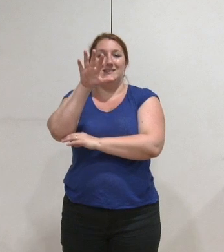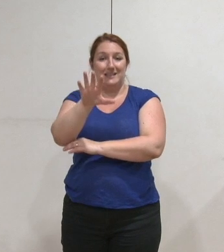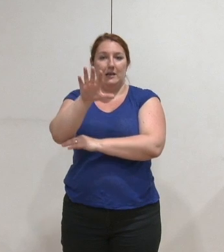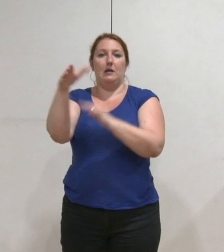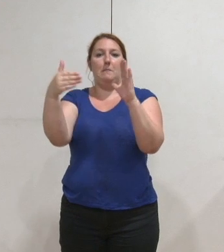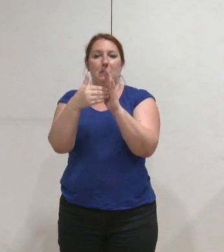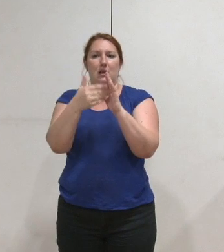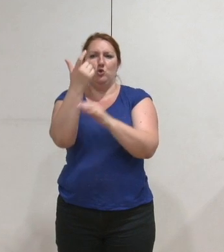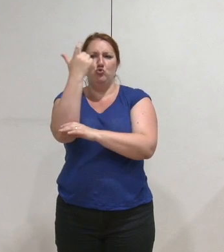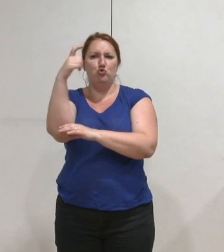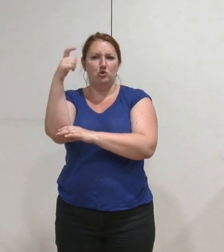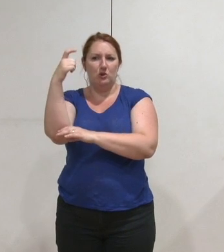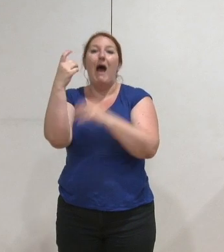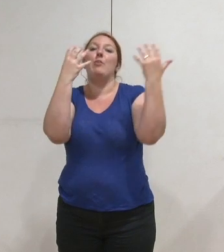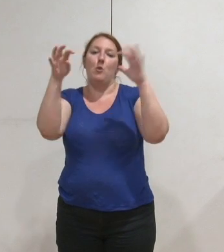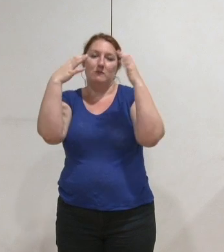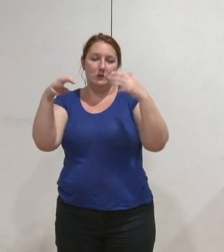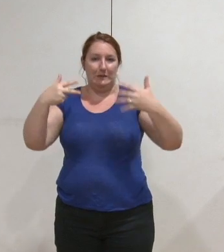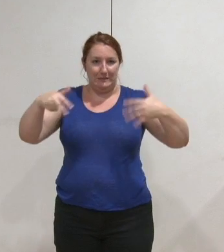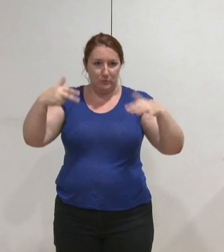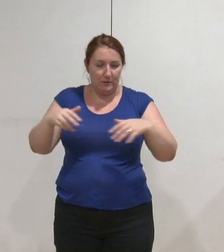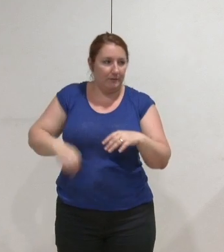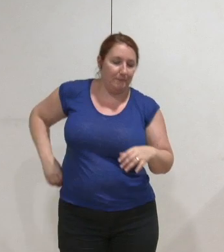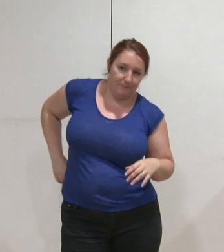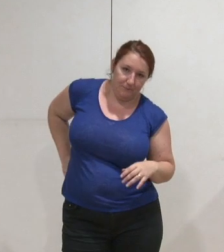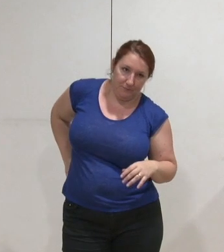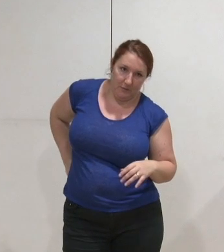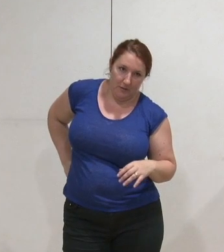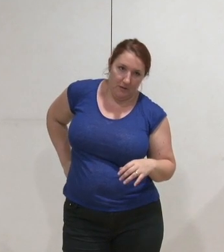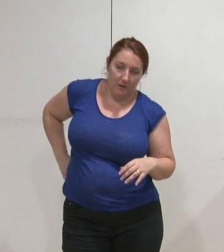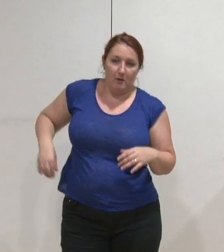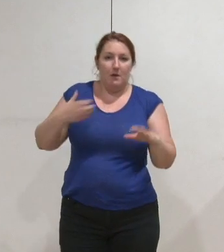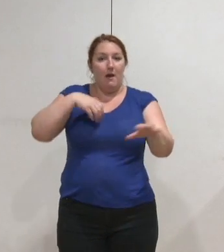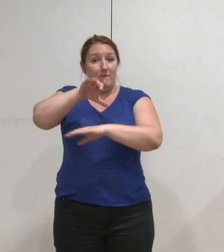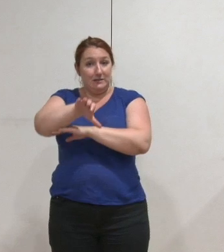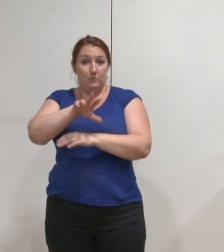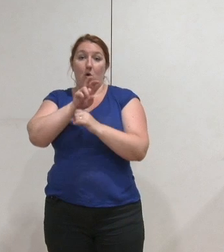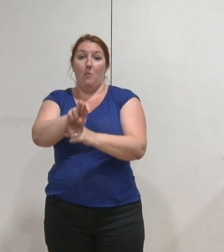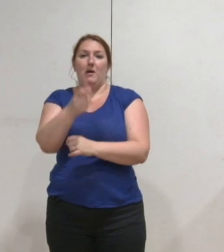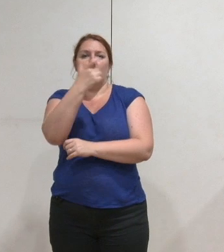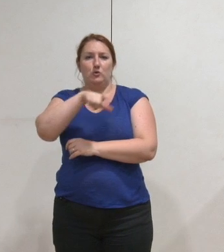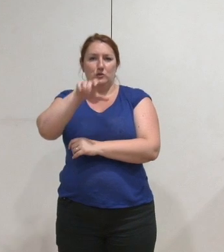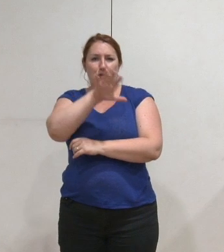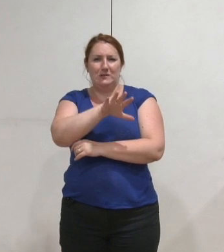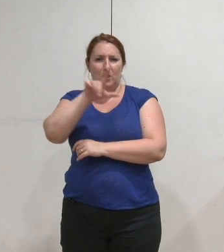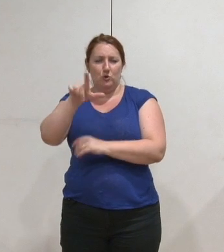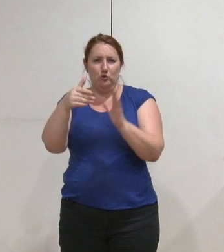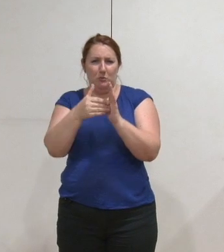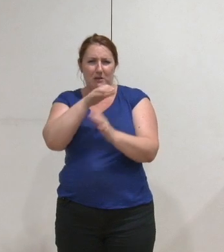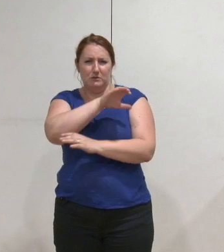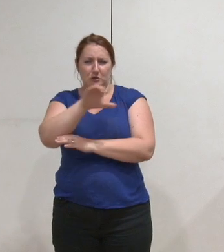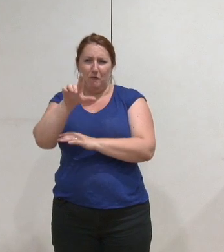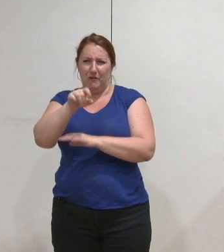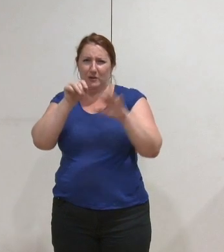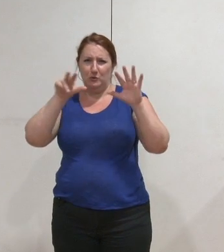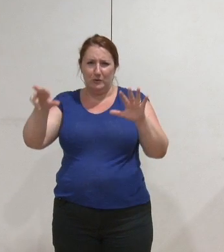205918 concernant les investissements ils englobent un de 252138 et donc une baisse équivalente du